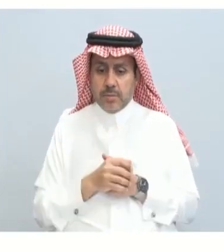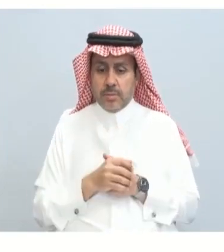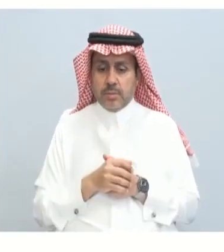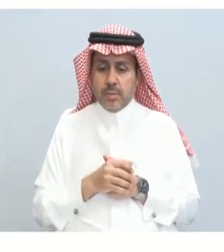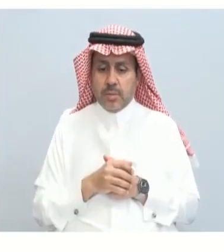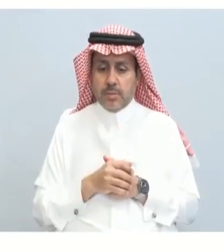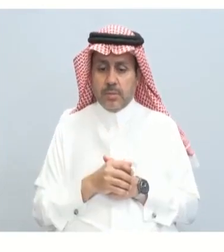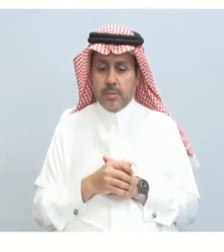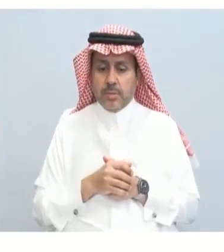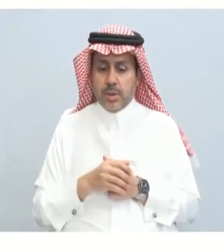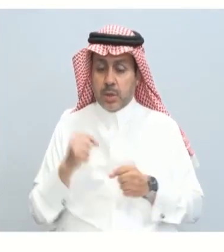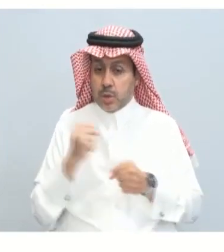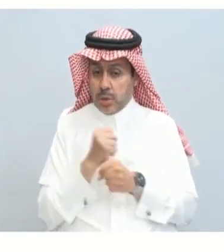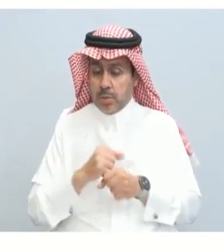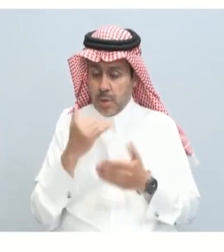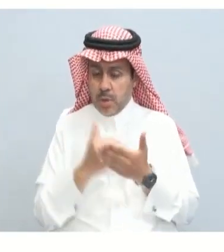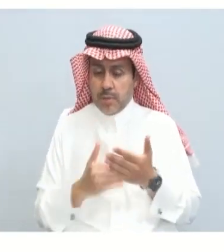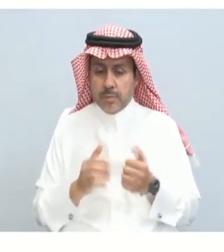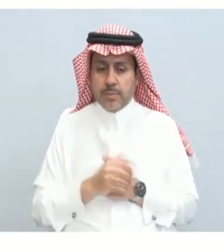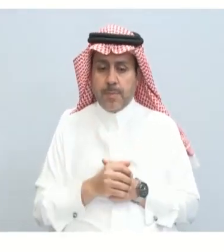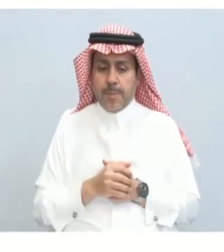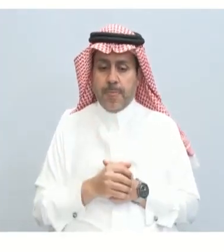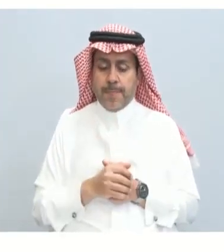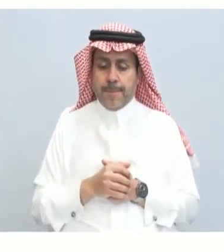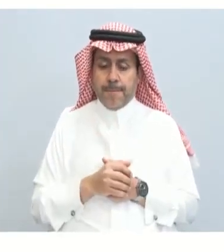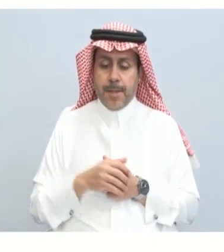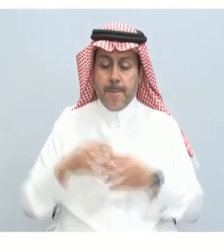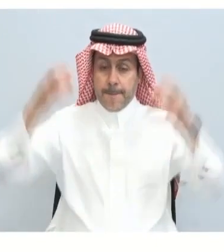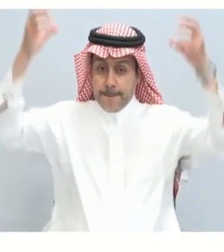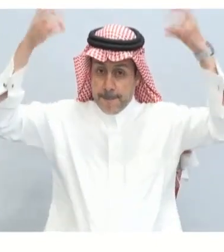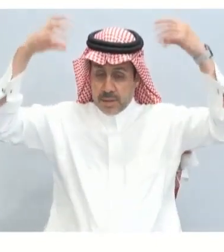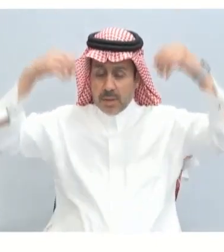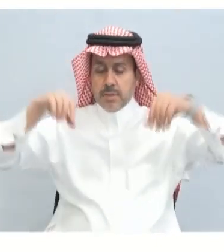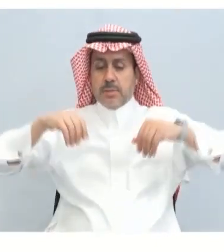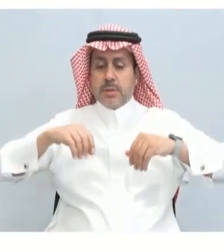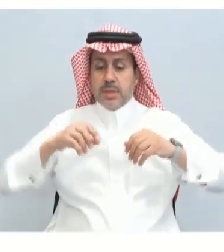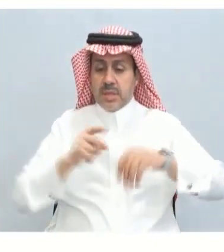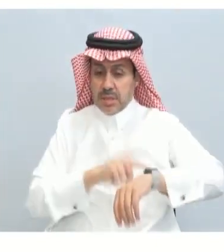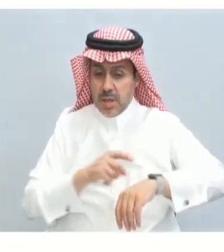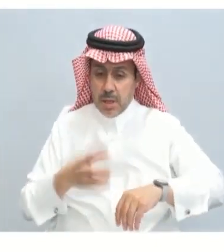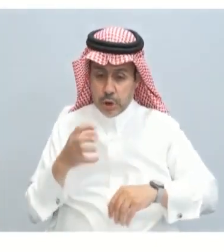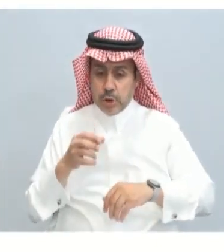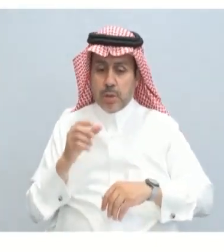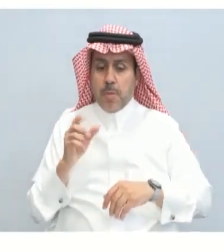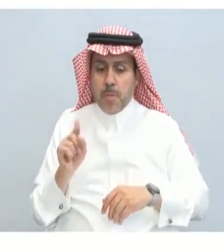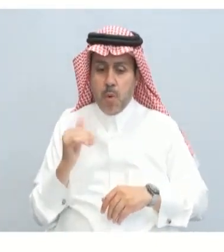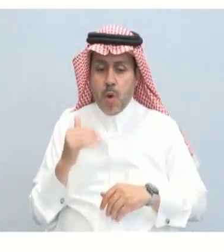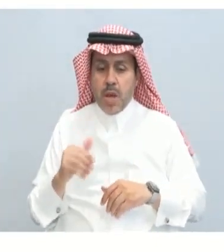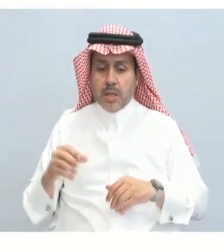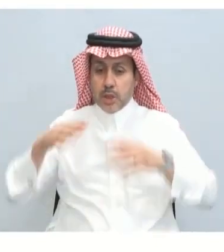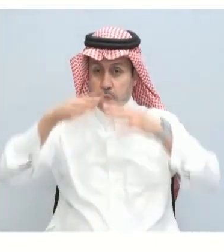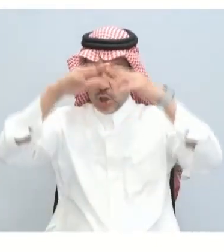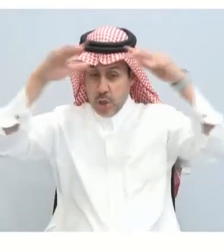رابعا هنا استخدم كل كلمه بما ياتي في اسلوب استعاره المطر والساعه والحجر والبخل والسحاب والنار